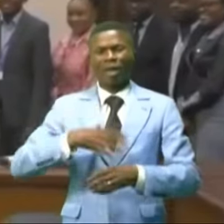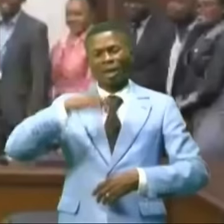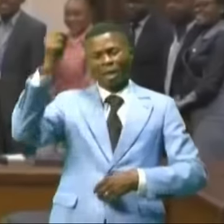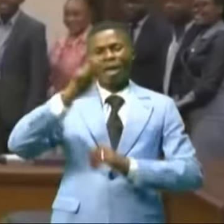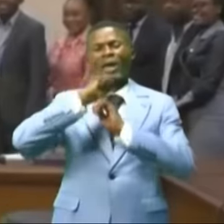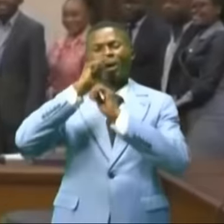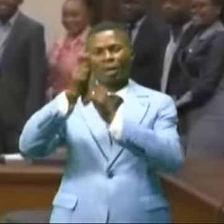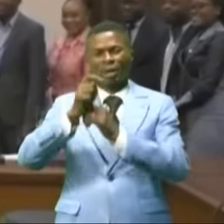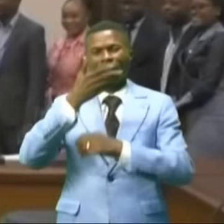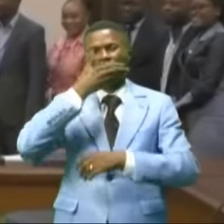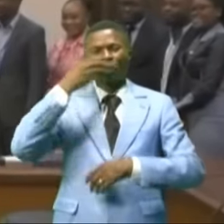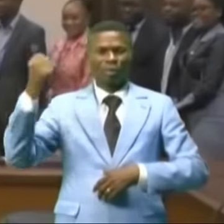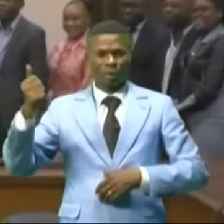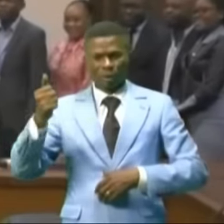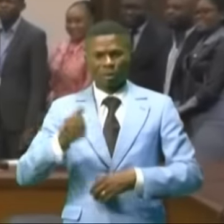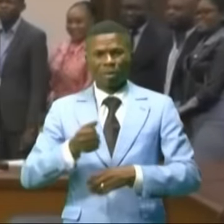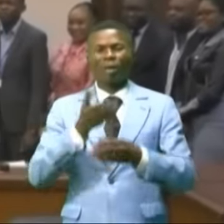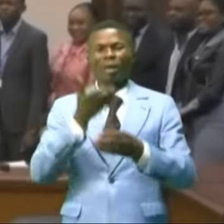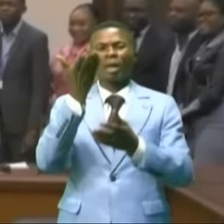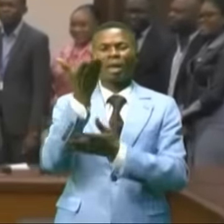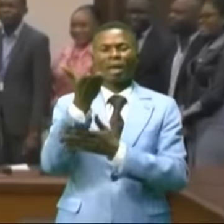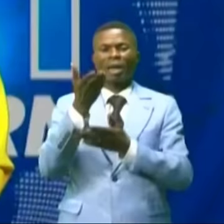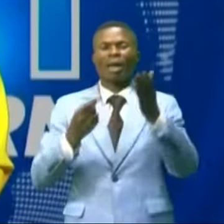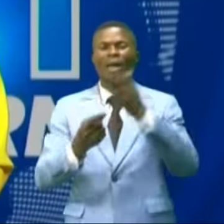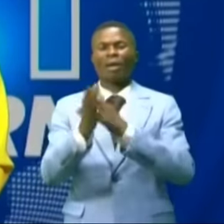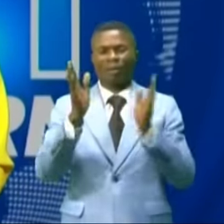prix des meilleurs.